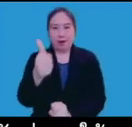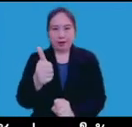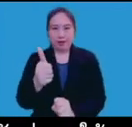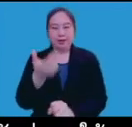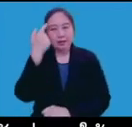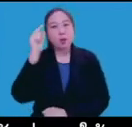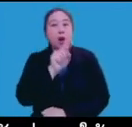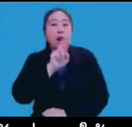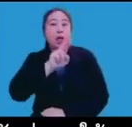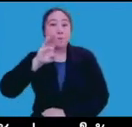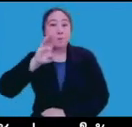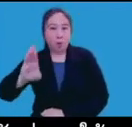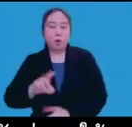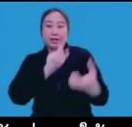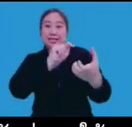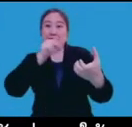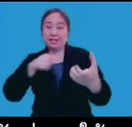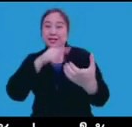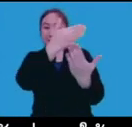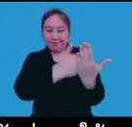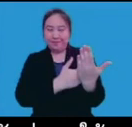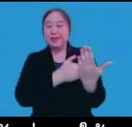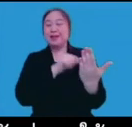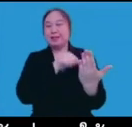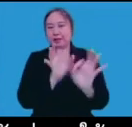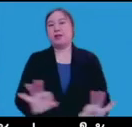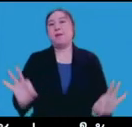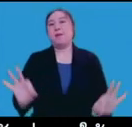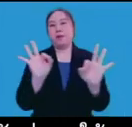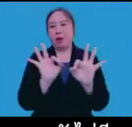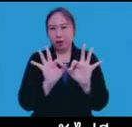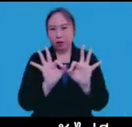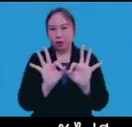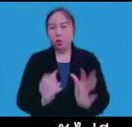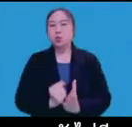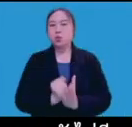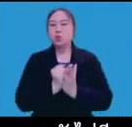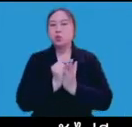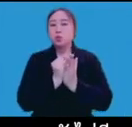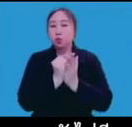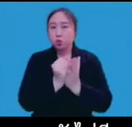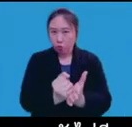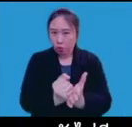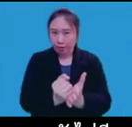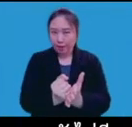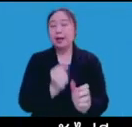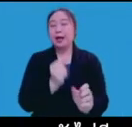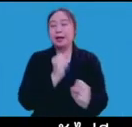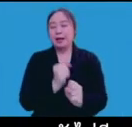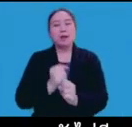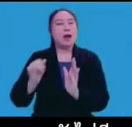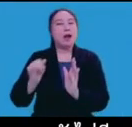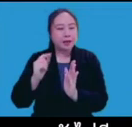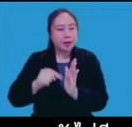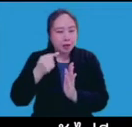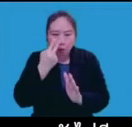าด้วยระบบของ TP-Map เนี่ยก็เป็นสิ่งสำคัญที่ช่วยอำนวยความสะดวกตั้งแต่ชี้เป้านะ